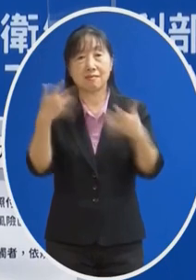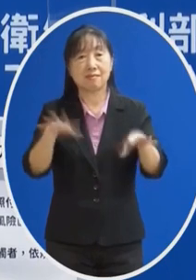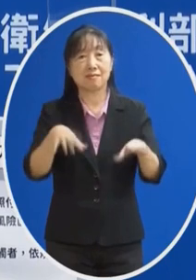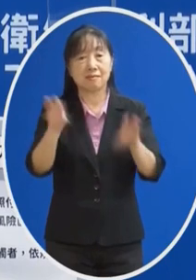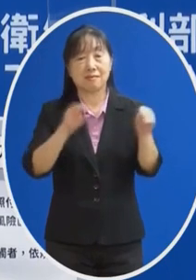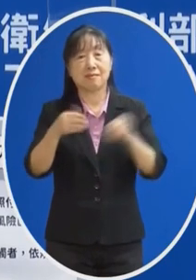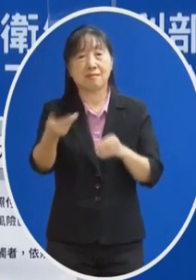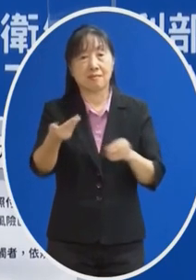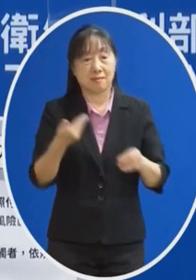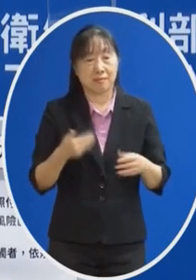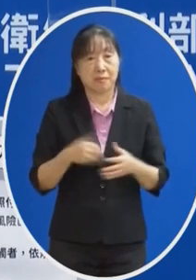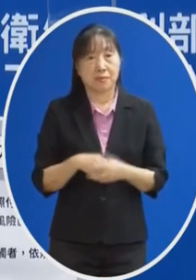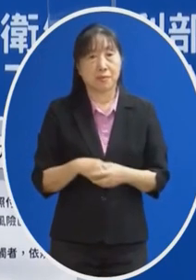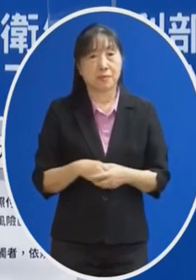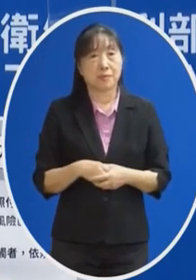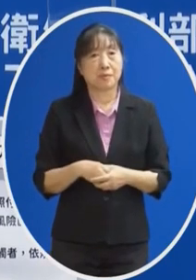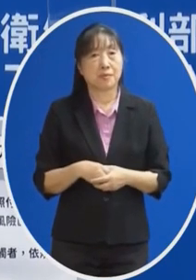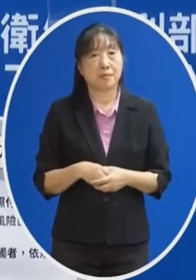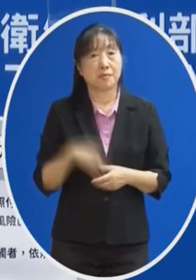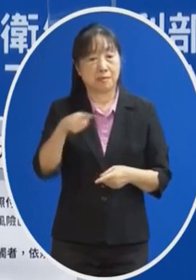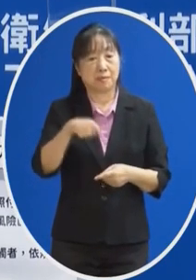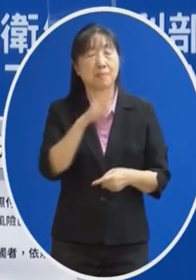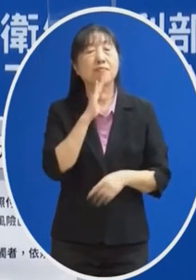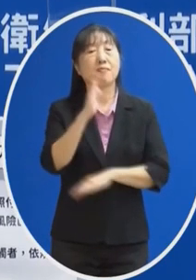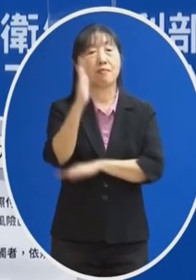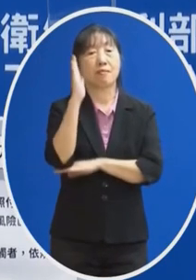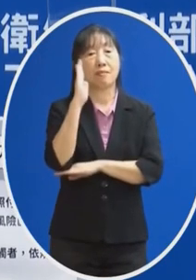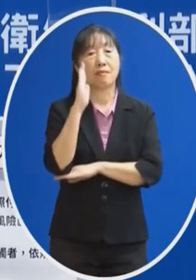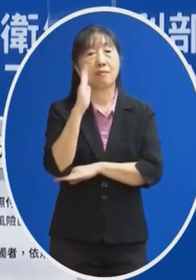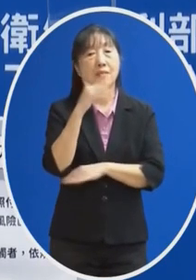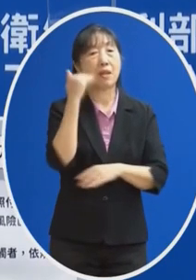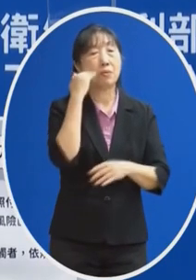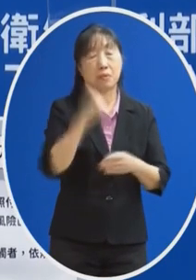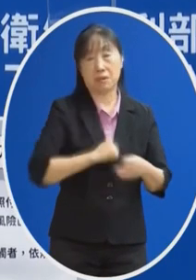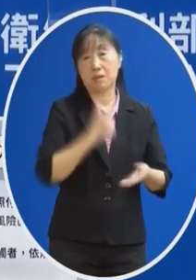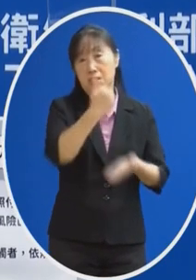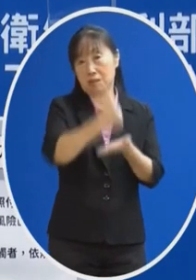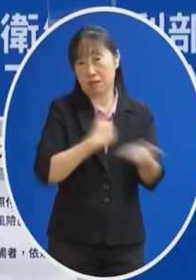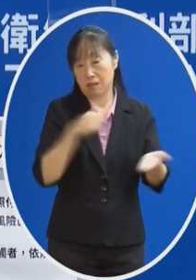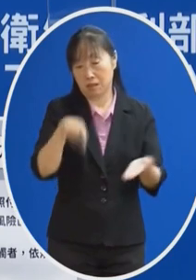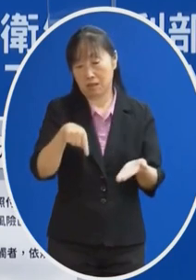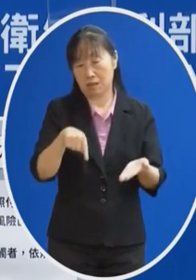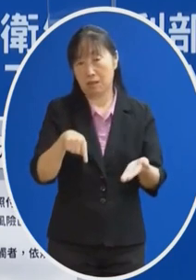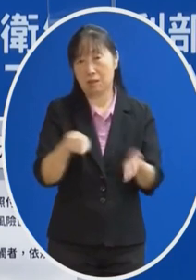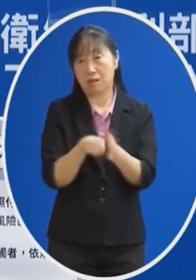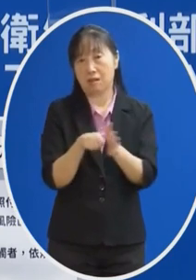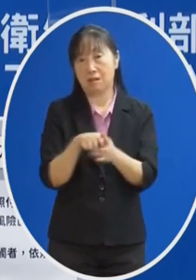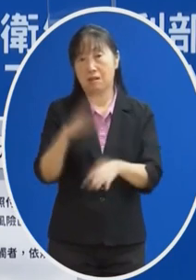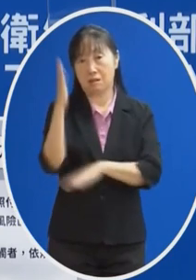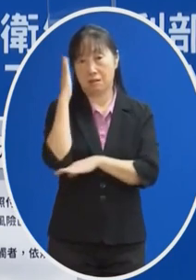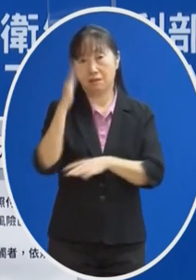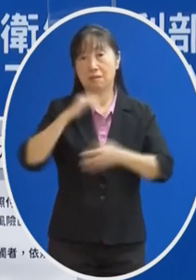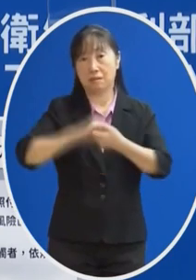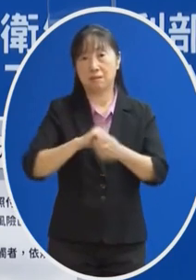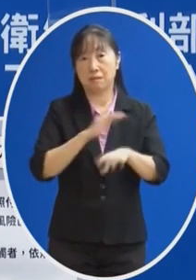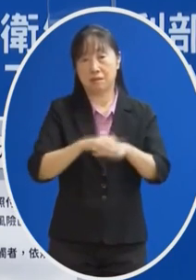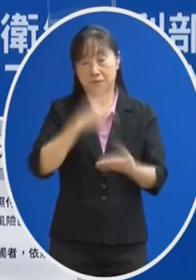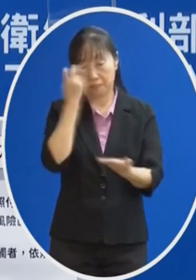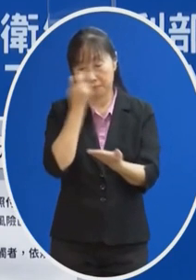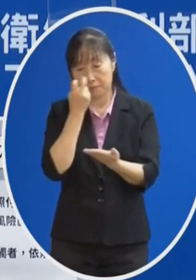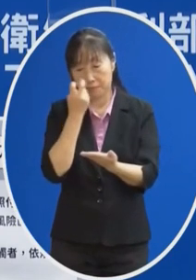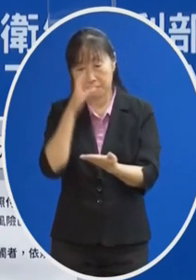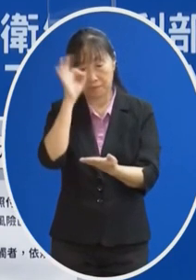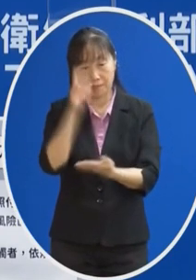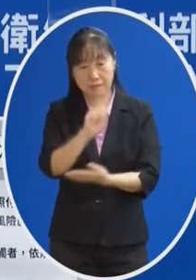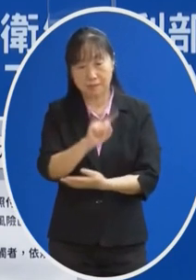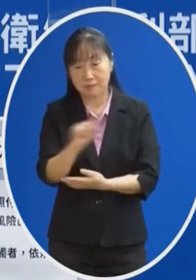后好，那这个几乎都是要由政府来负责哈，所以我们政府可能要有一些同意的事项，那